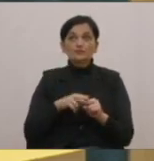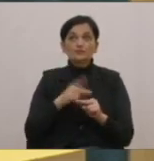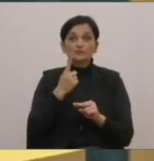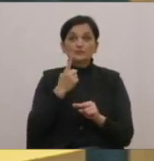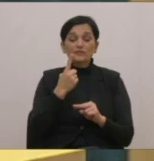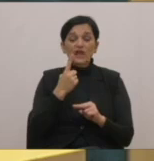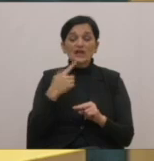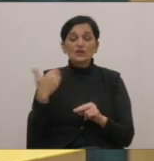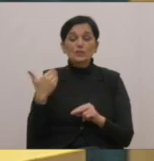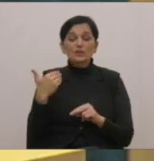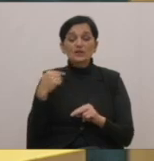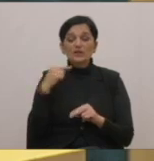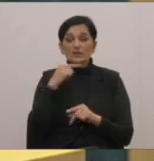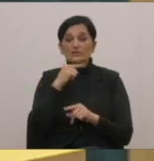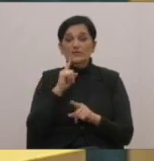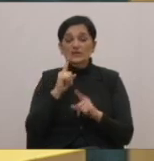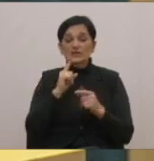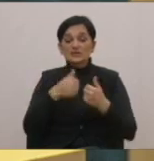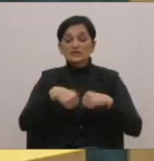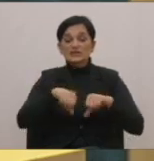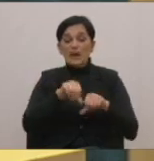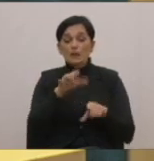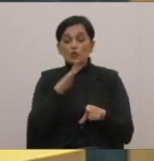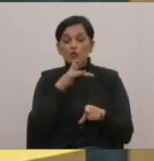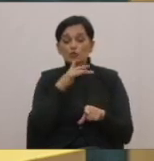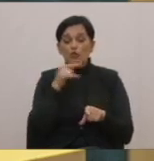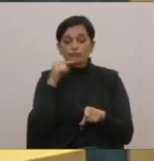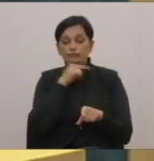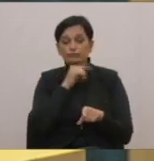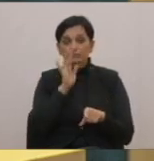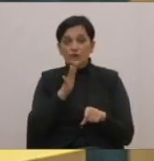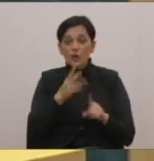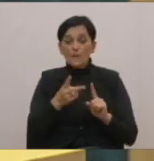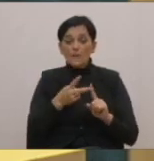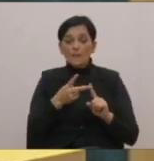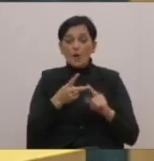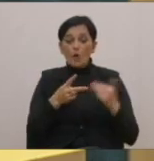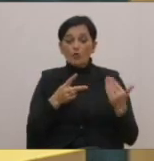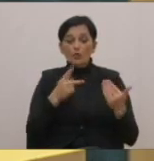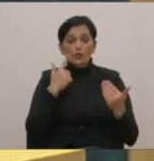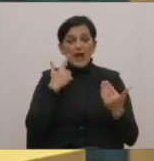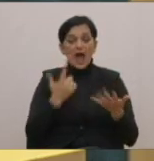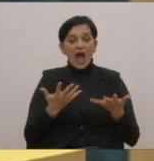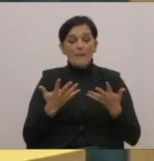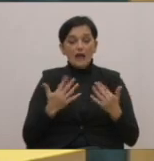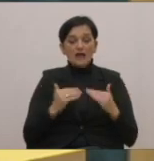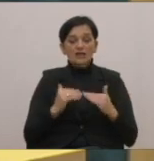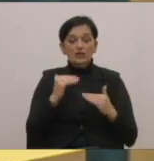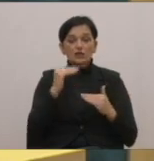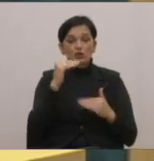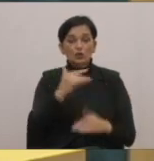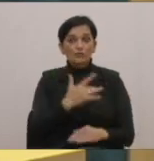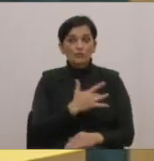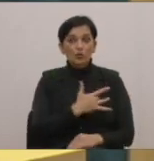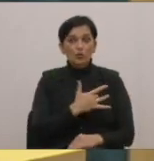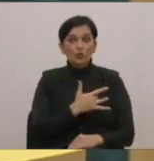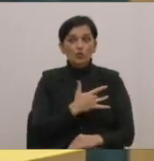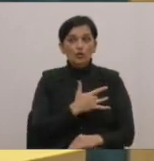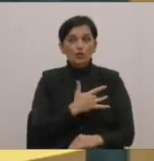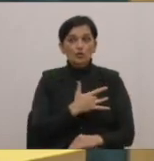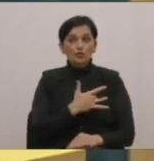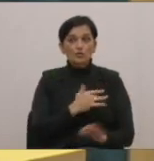მხრივ თავად ამ ადგილობრივი საბჭოების დროს, მეორე მხრივ ფიქრობთ, რომ ამაღლებს ეფექტიანობას, ანუ გულისხმობ, ასე